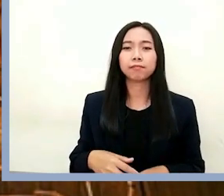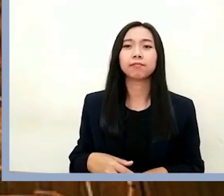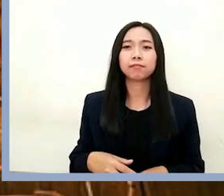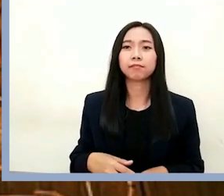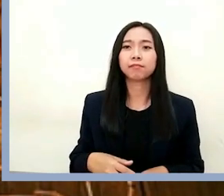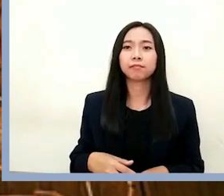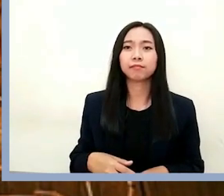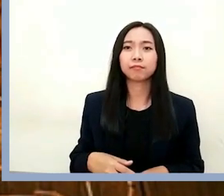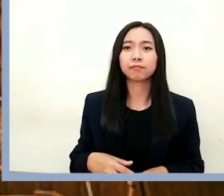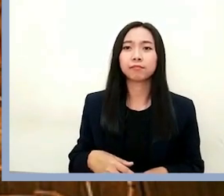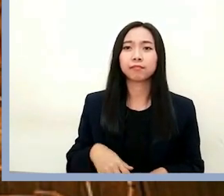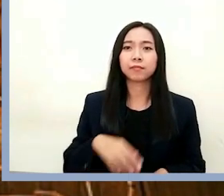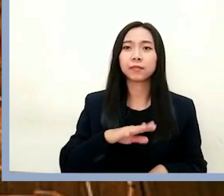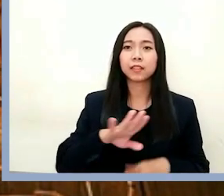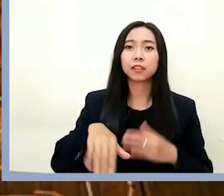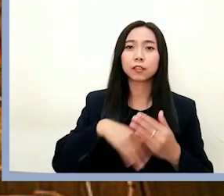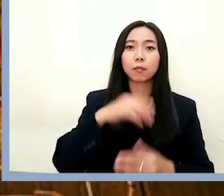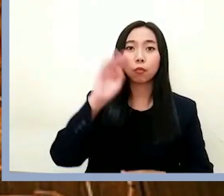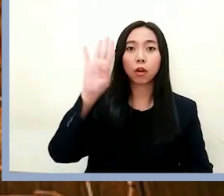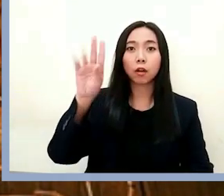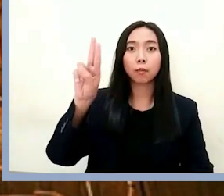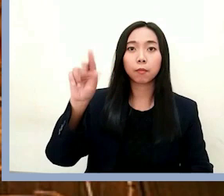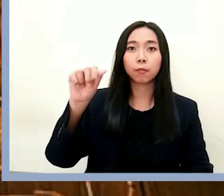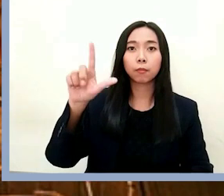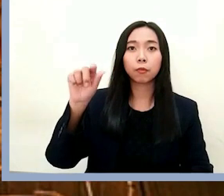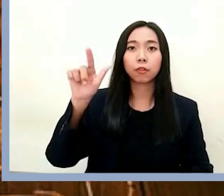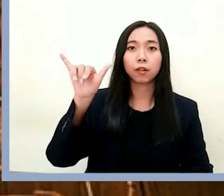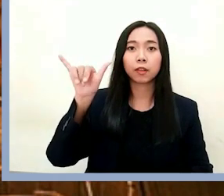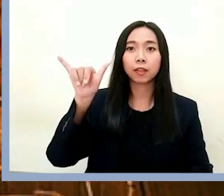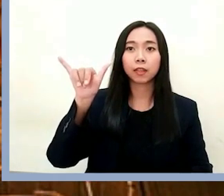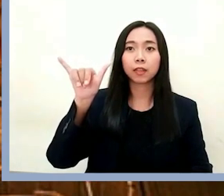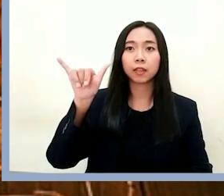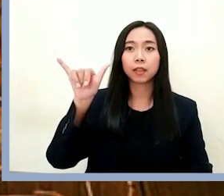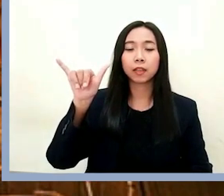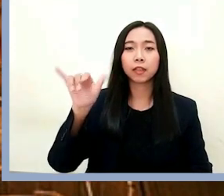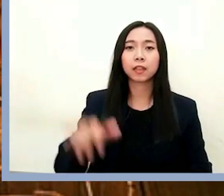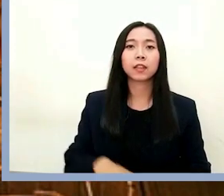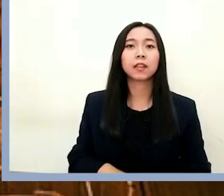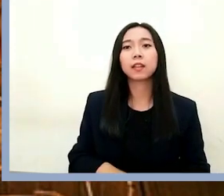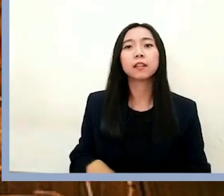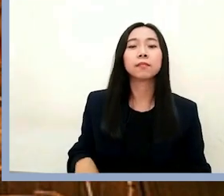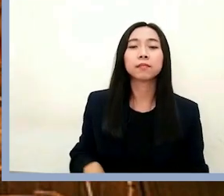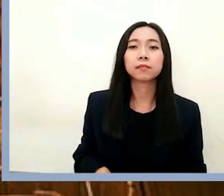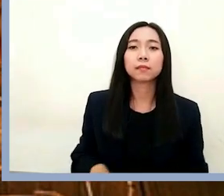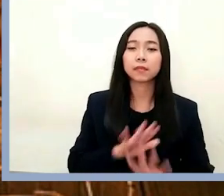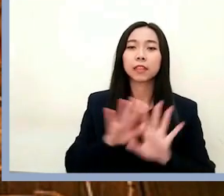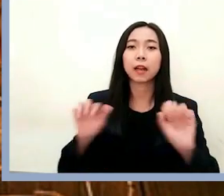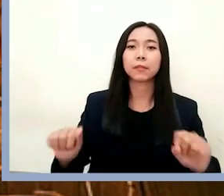semua bullying semua sanksi sosial itu tidak efektif